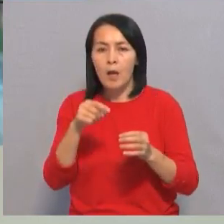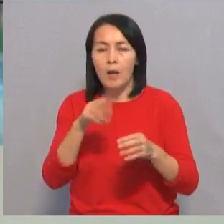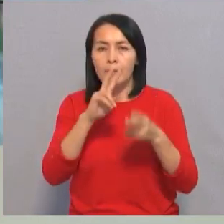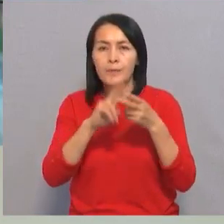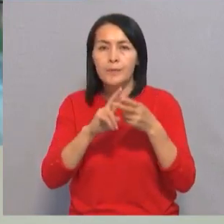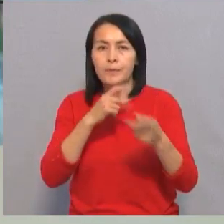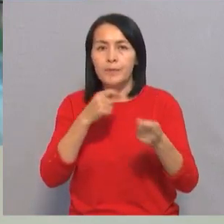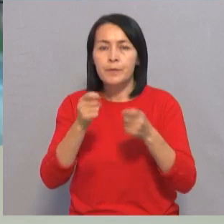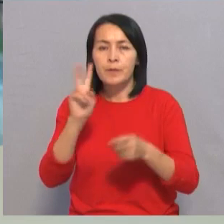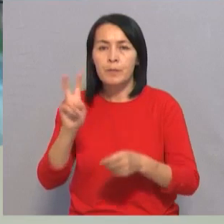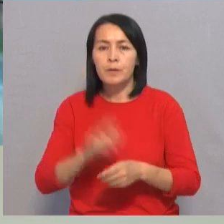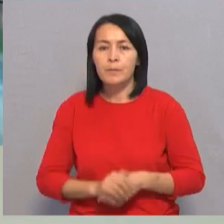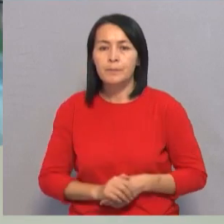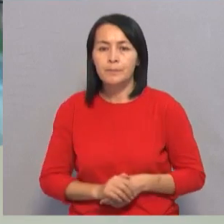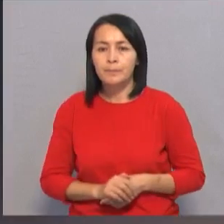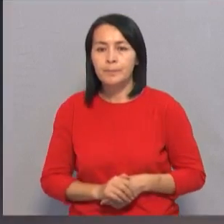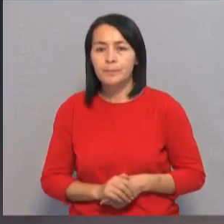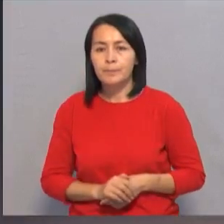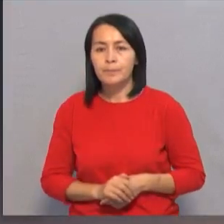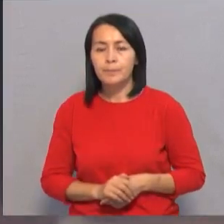под административный арест.